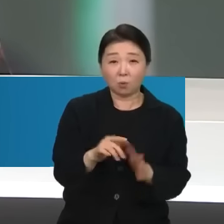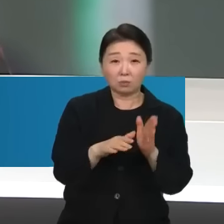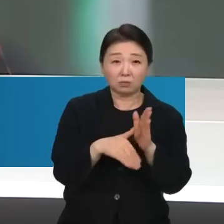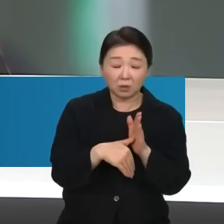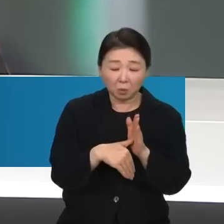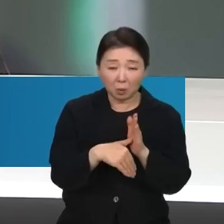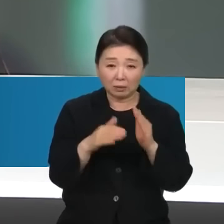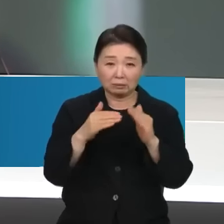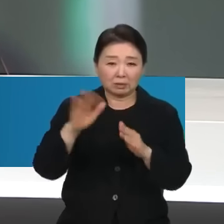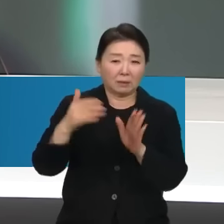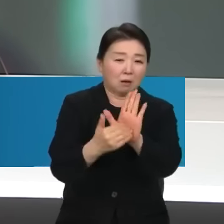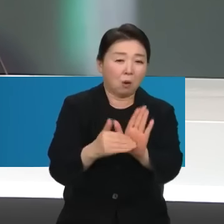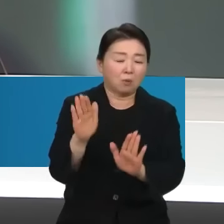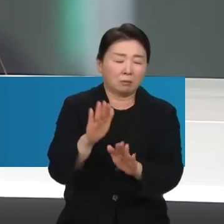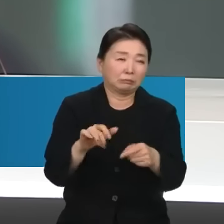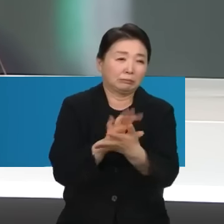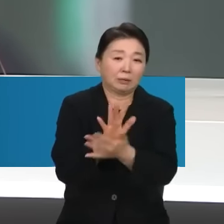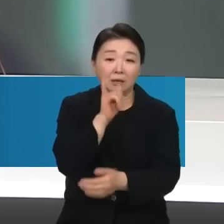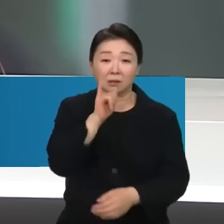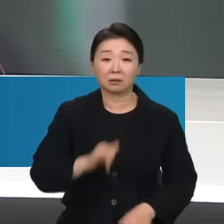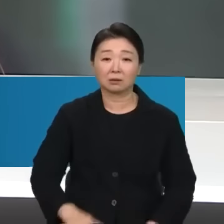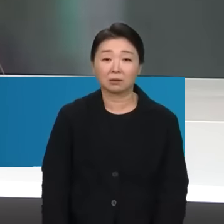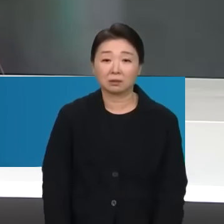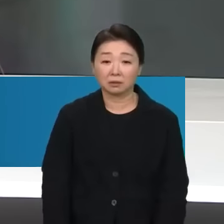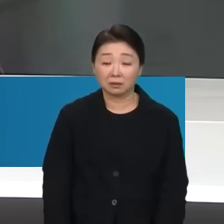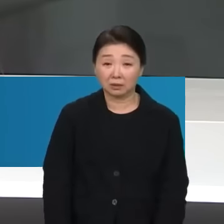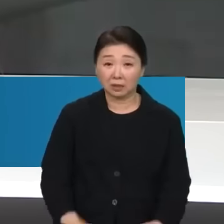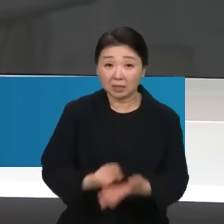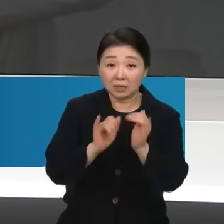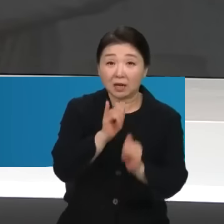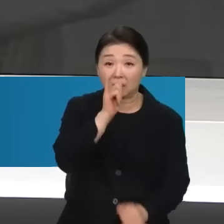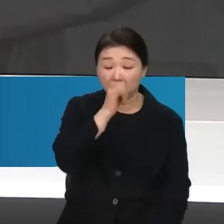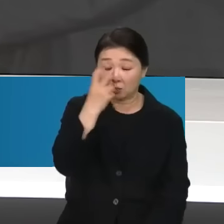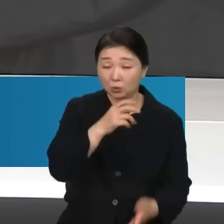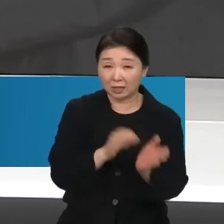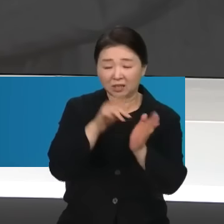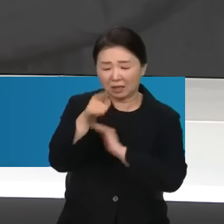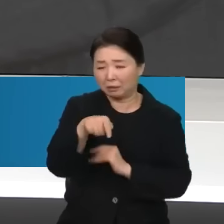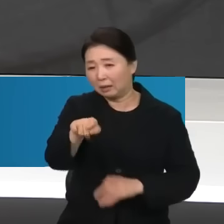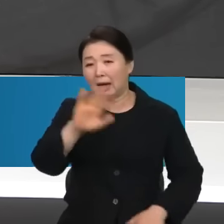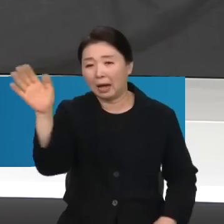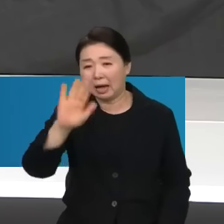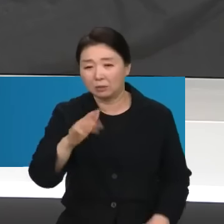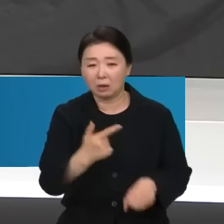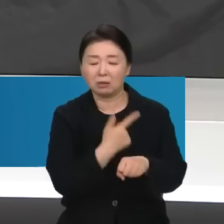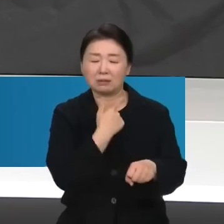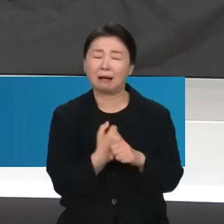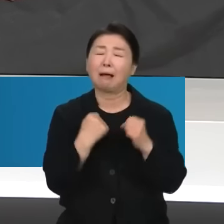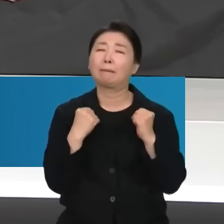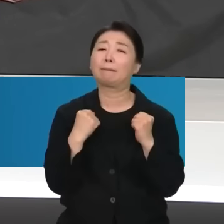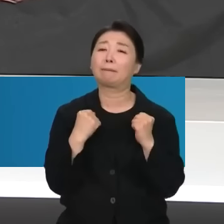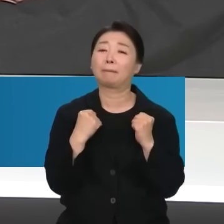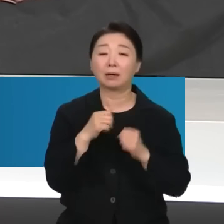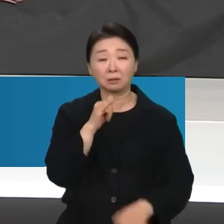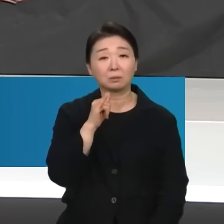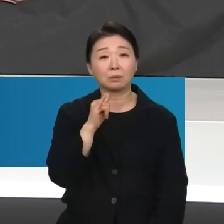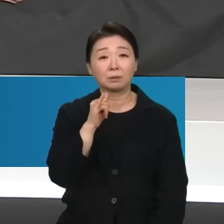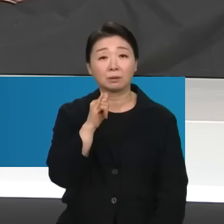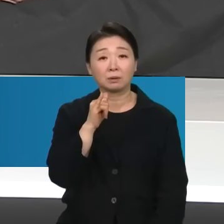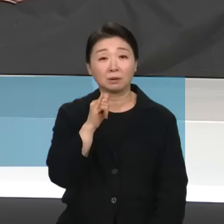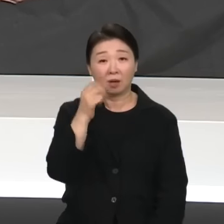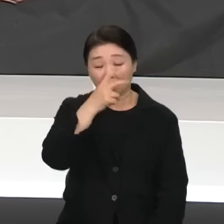귀가를 거부하며 소동이 벌어졌습니다. 기자들이 있다며 조사가 끝나고도 나가지 않고 6시간 넘게 버텼는데